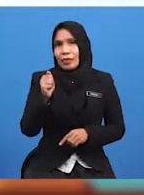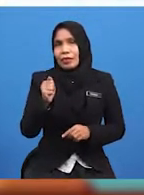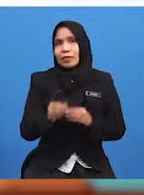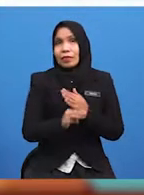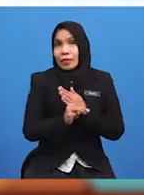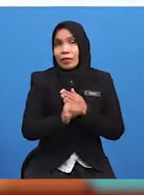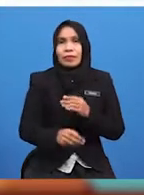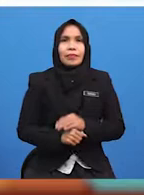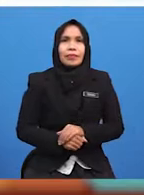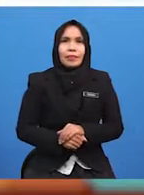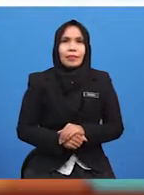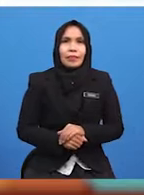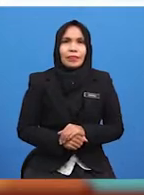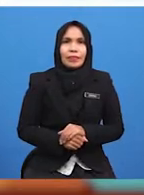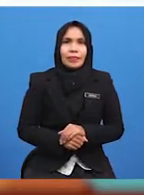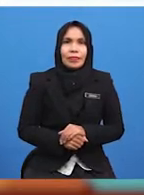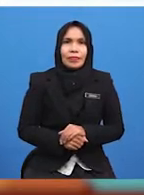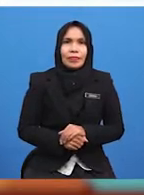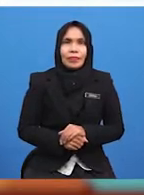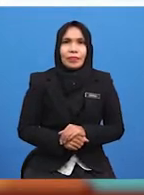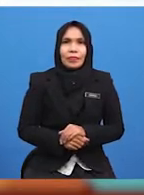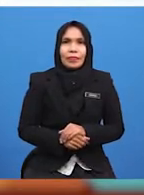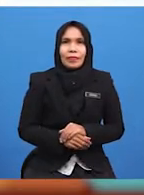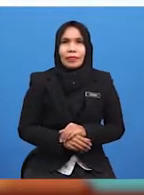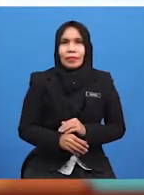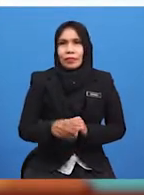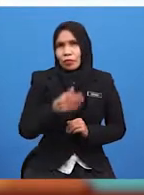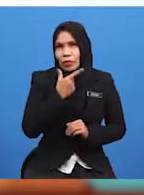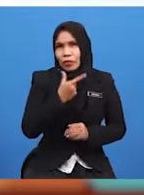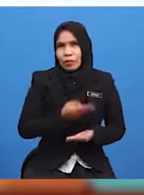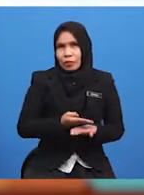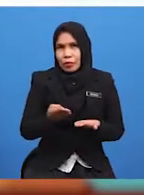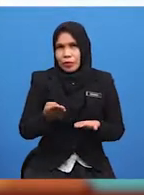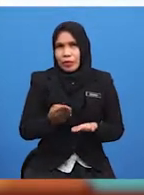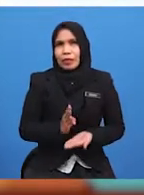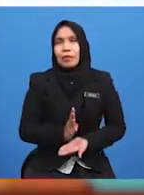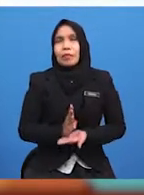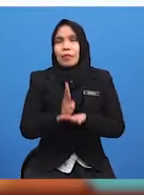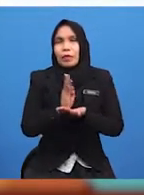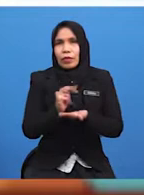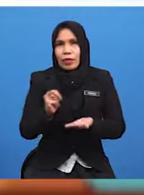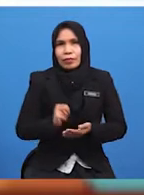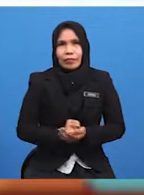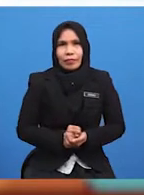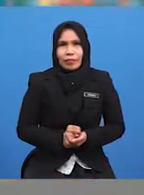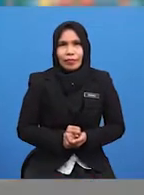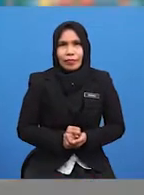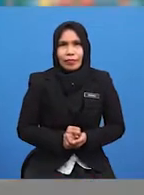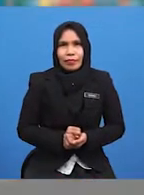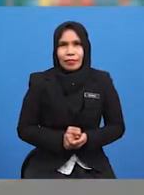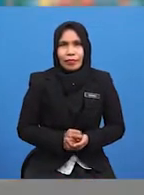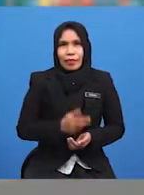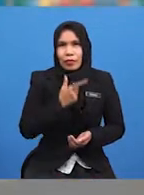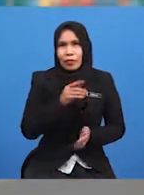memanfaatkan konflik yang tercetus di Sungai Ujung dan memberikan bantuan ketenteraan kepada Datuk Lana Syaikh Abdurrahman